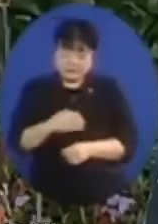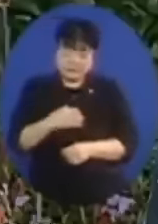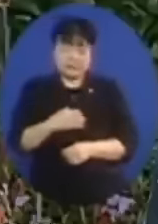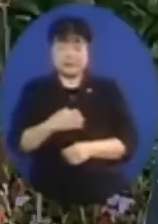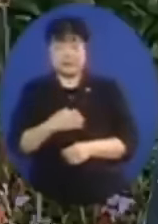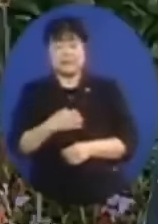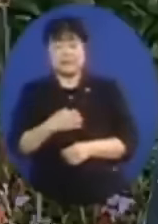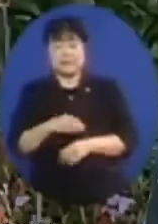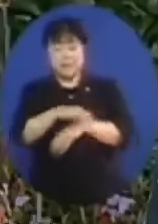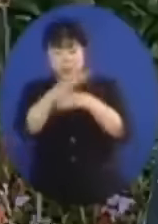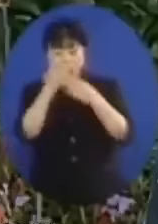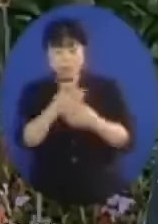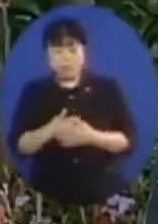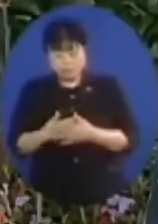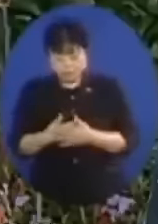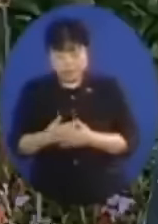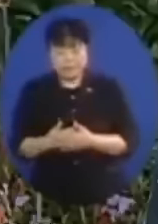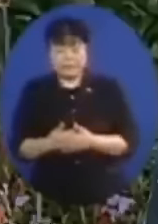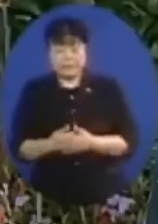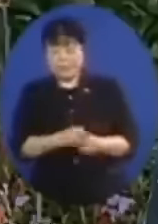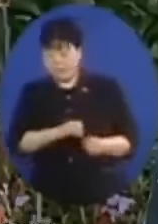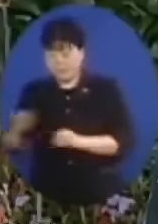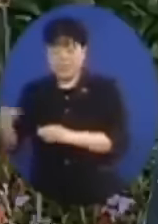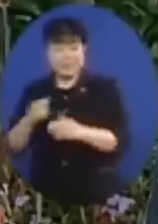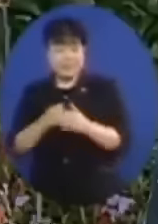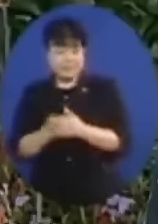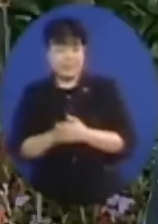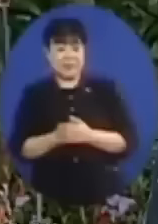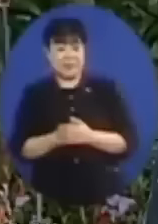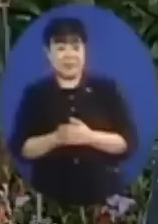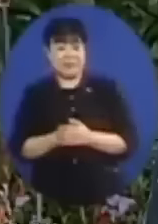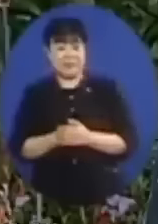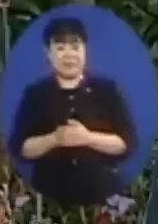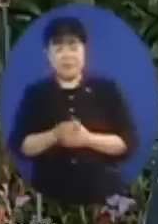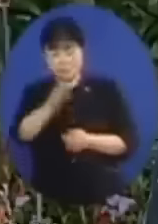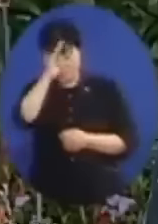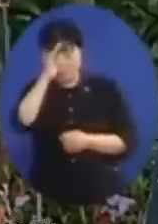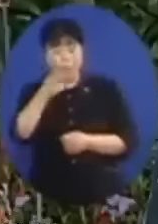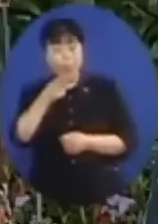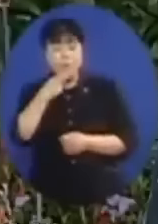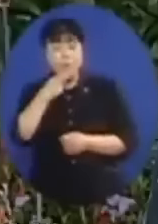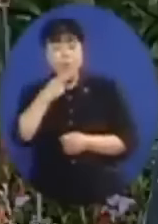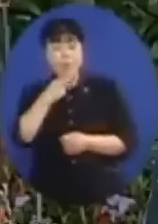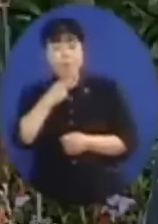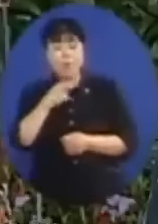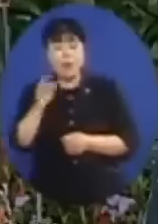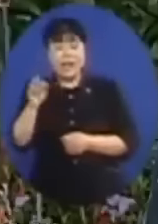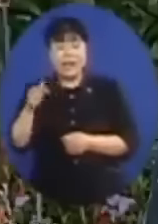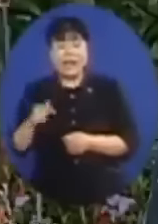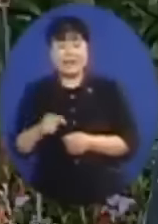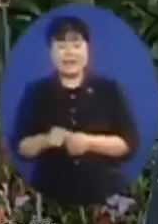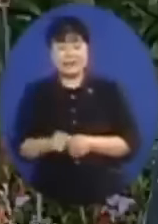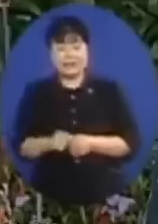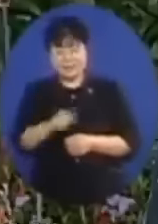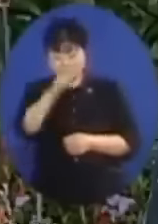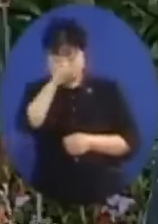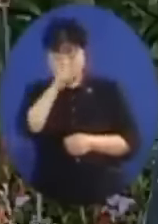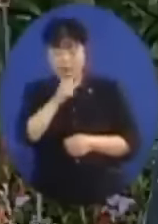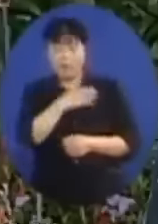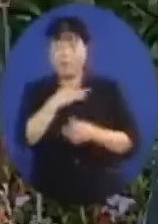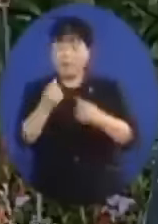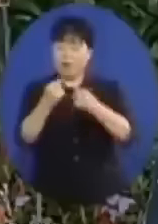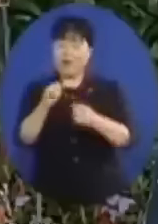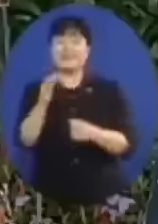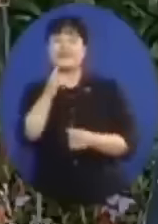걱정, 속상함과 불안 등을 해소함으로 울화병이 안 생기고 간에도 무리가 없어